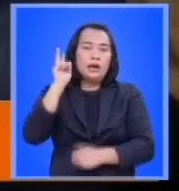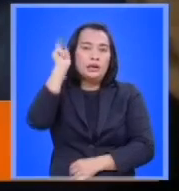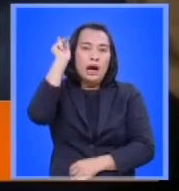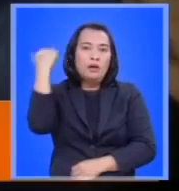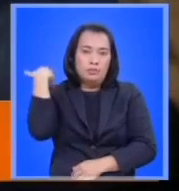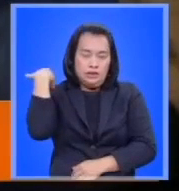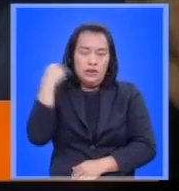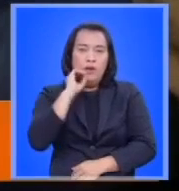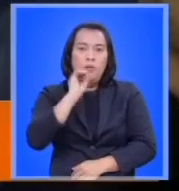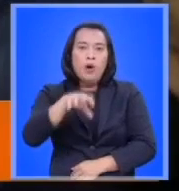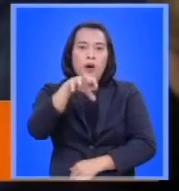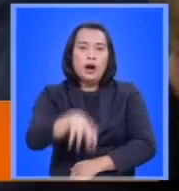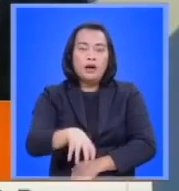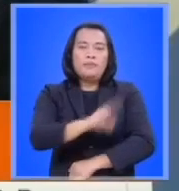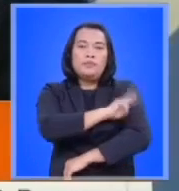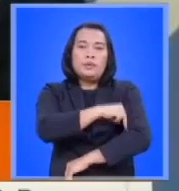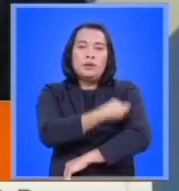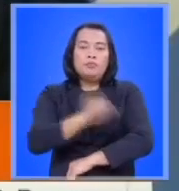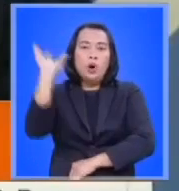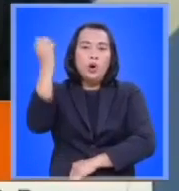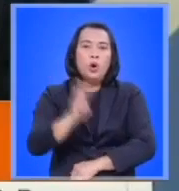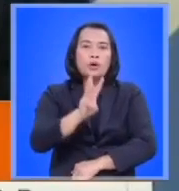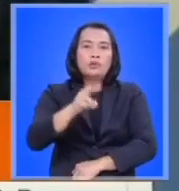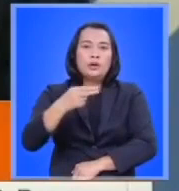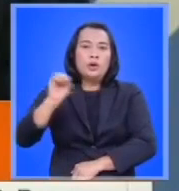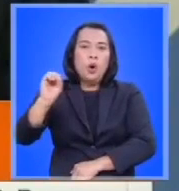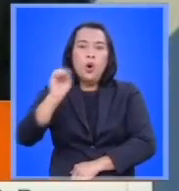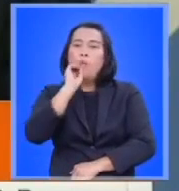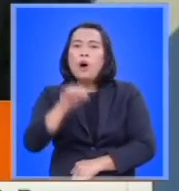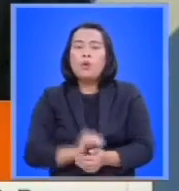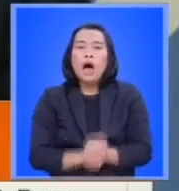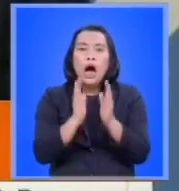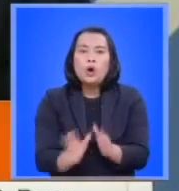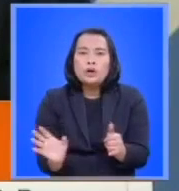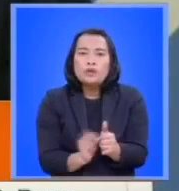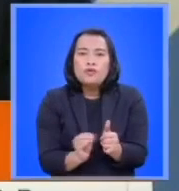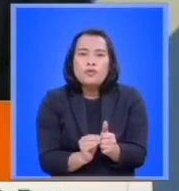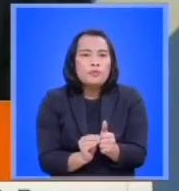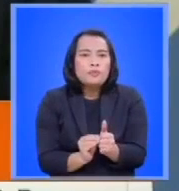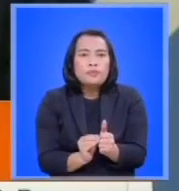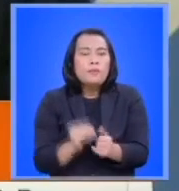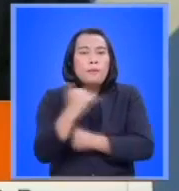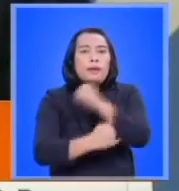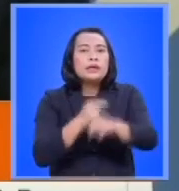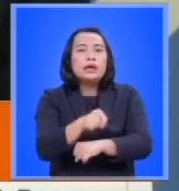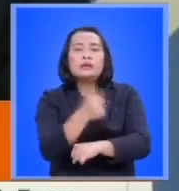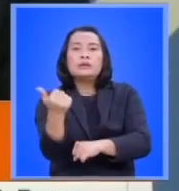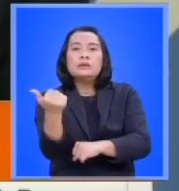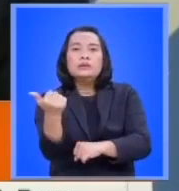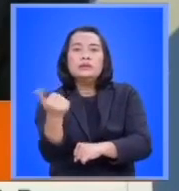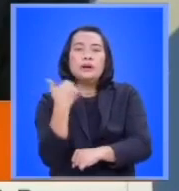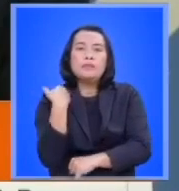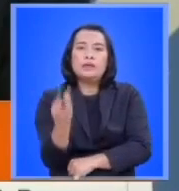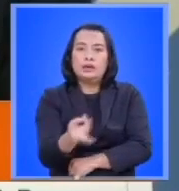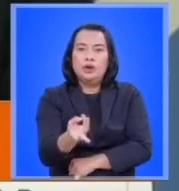ผู้อำนวยการองค์การอนามัยโลกก็ได้ออกมาระบุว่าแม้ว่าจำนวนผู้ติดเชื้อนอกประเทศจีนในขณะนี้ยังคงมีจำนว